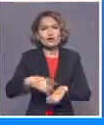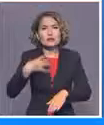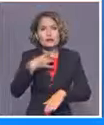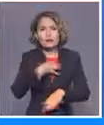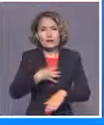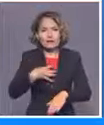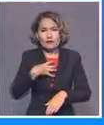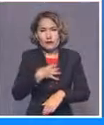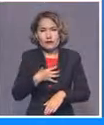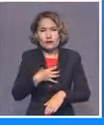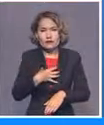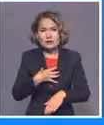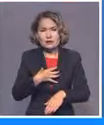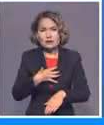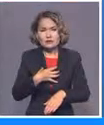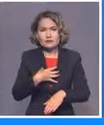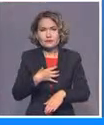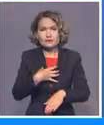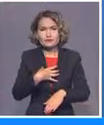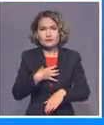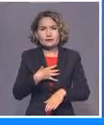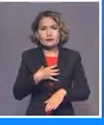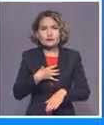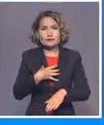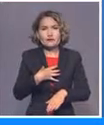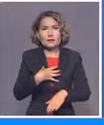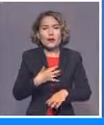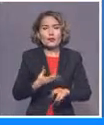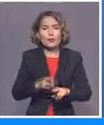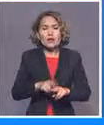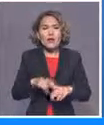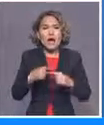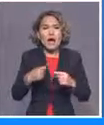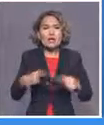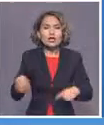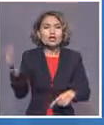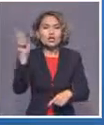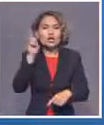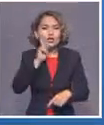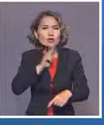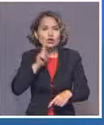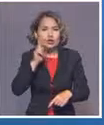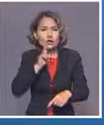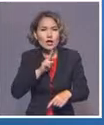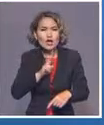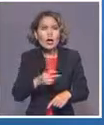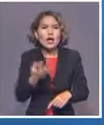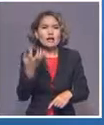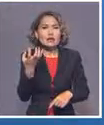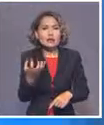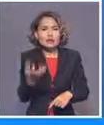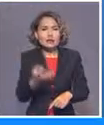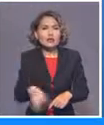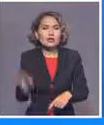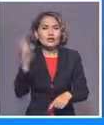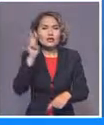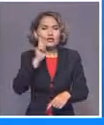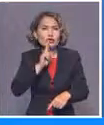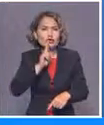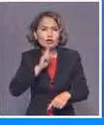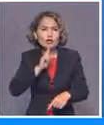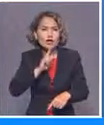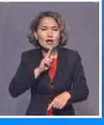экспонаттардың, жәдігерлерінің айта кететін болсақ, бұл шай бұйымдары және су ішетін ыдыстар деген сияқты. Бұл өте терең,